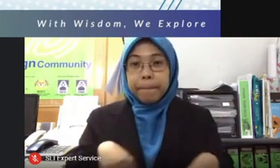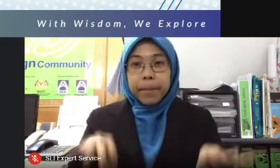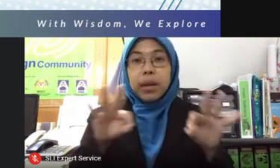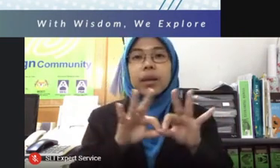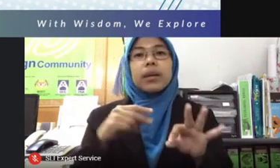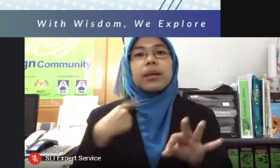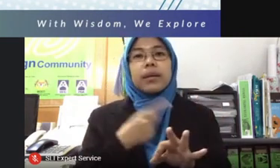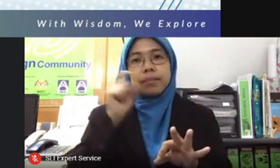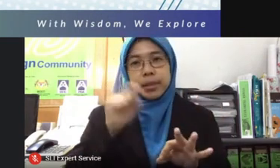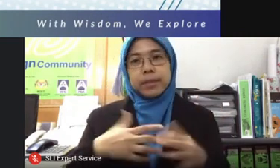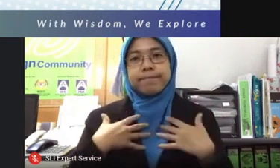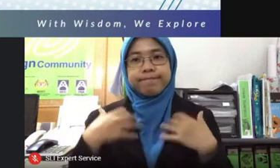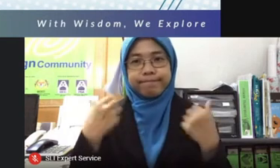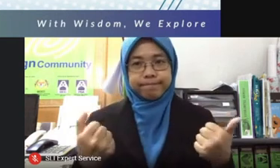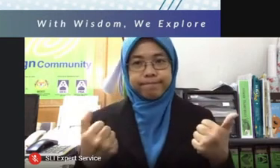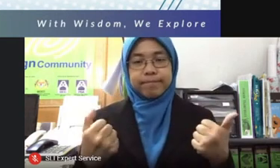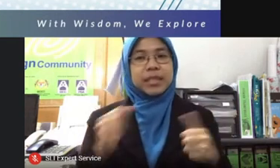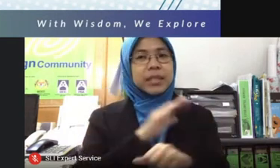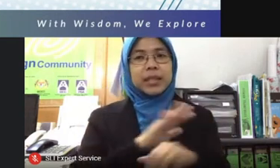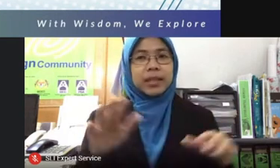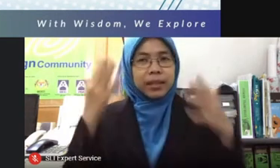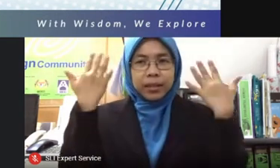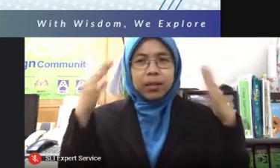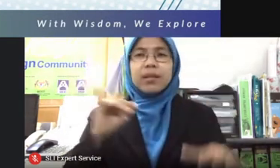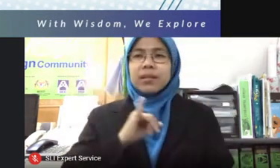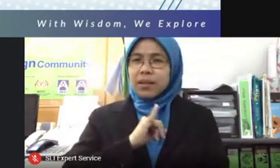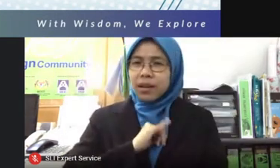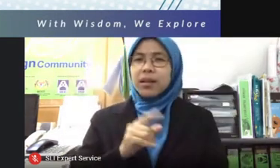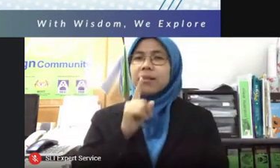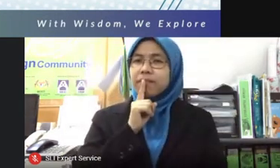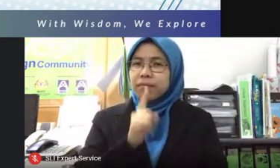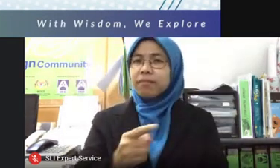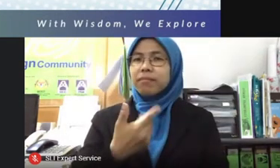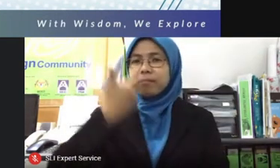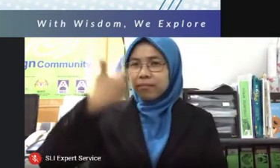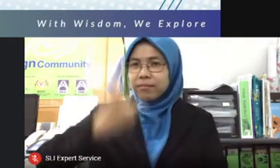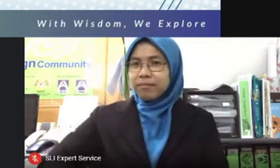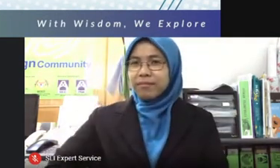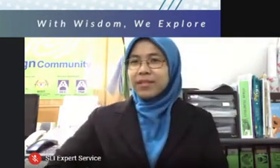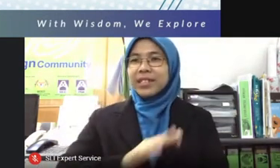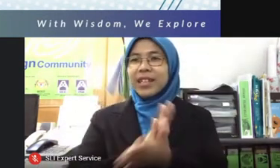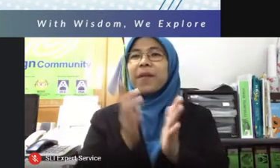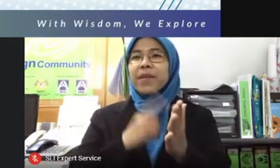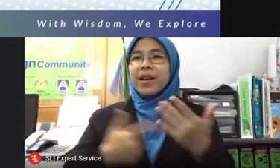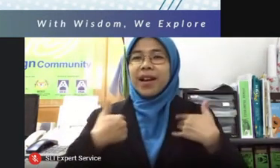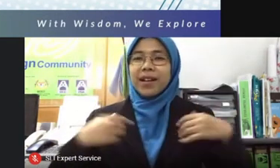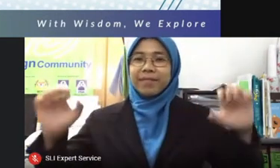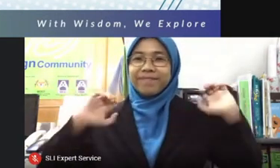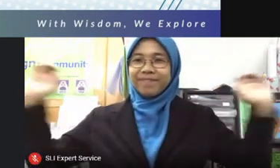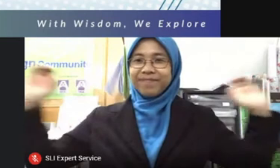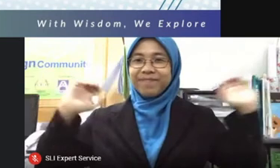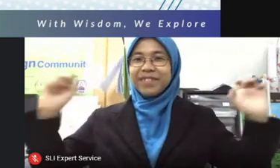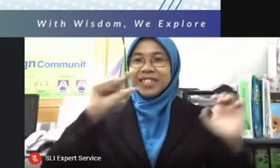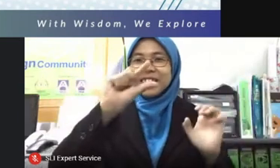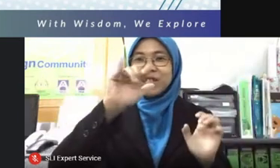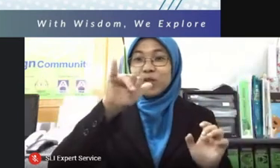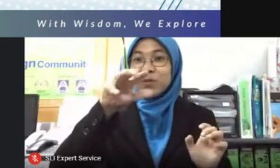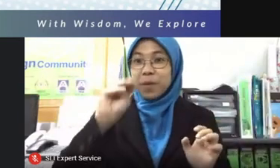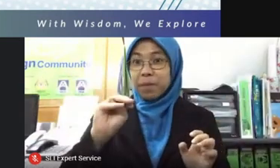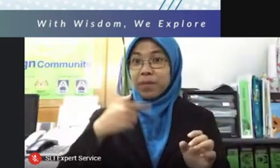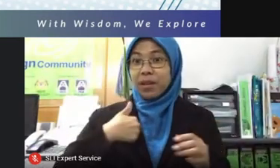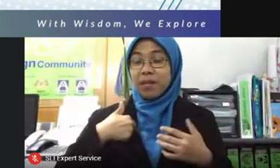kena sihat. Okay? Jangan tak tahu, saya merupakan seorang ahli gym. Saya angkat berat, ya. Saya angkat berat,